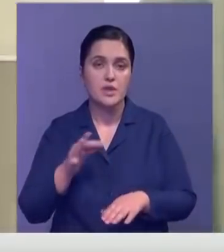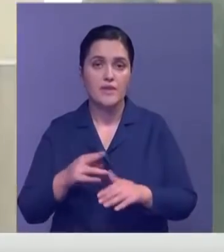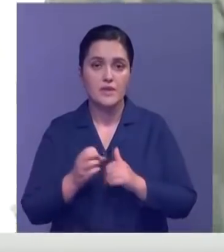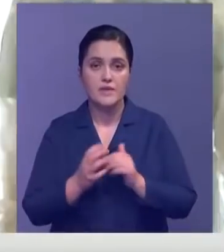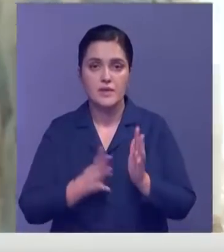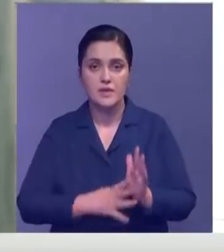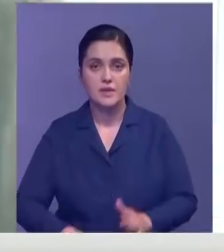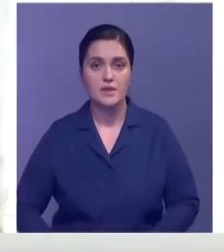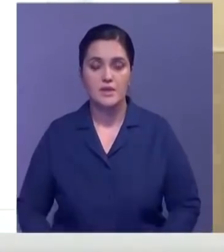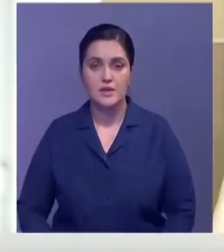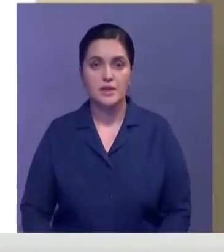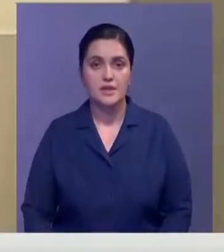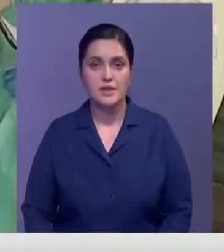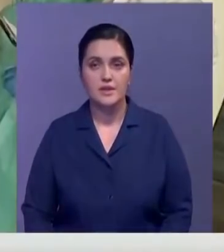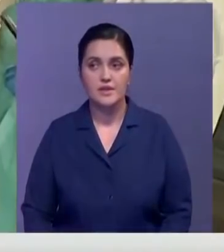диагнозом